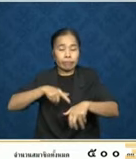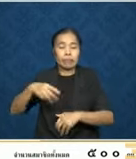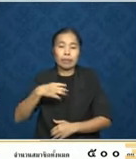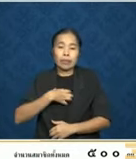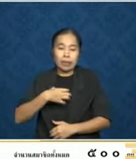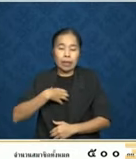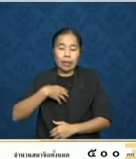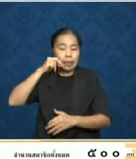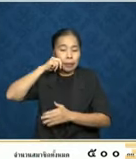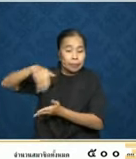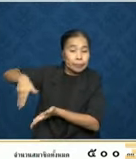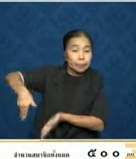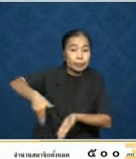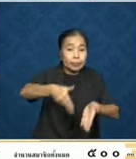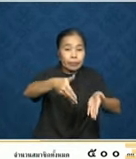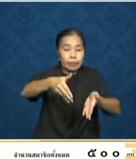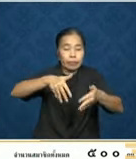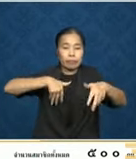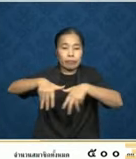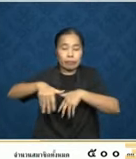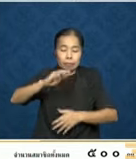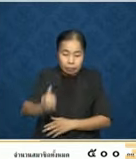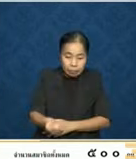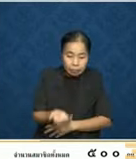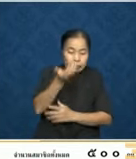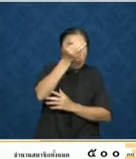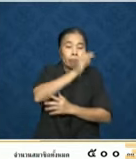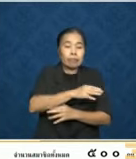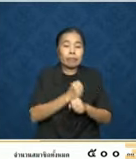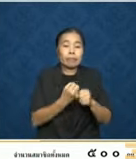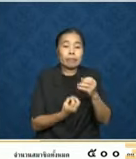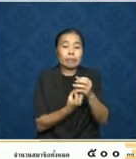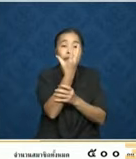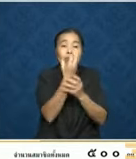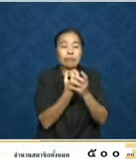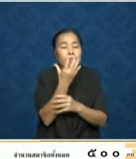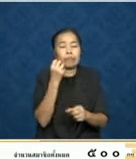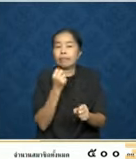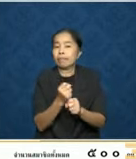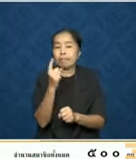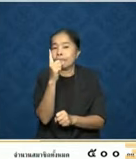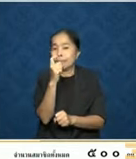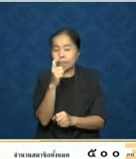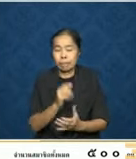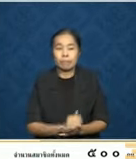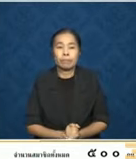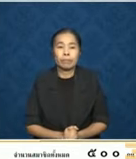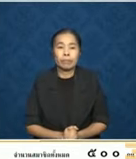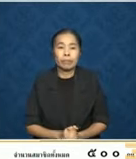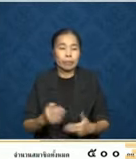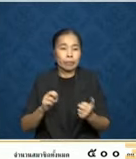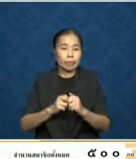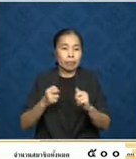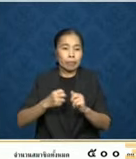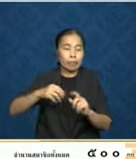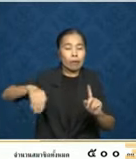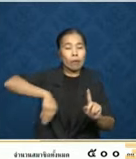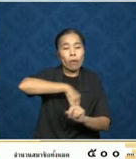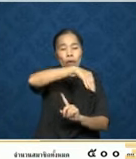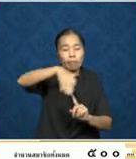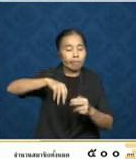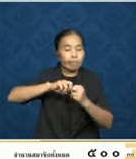องสาธารณะบริเวณโดยรอบทำการเกษตรก็ยังไม่สามารถทำได้เลยค่ะท่านประธานและปัญหาสิ่งแวดล้อมอื่นๆอีกม